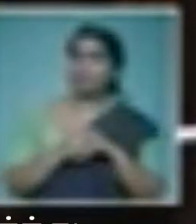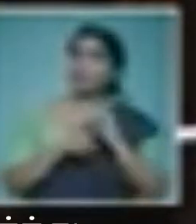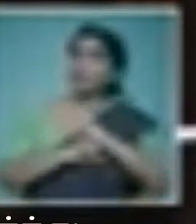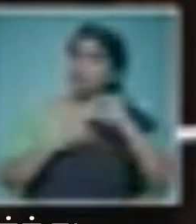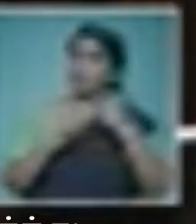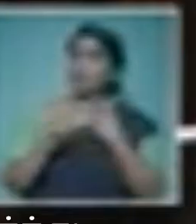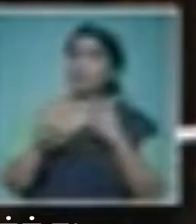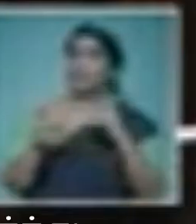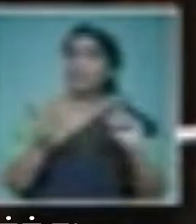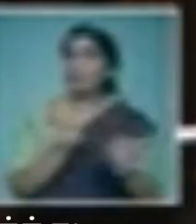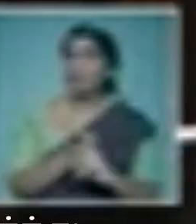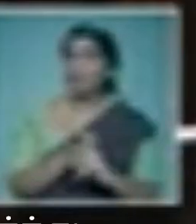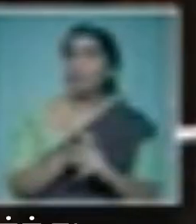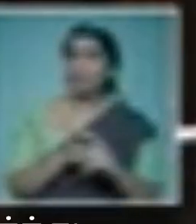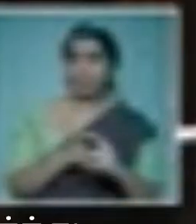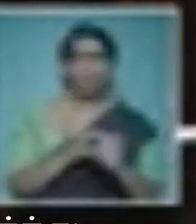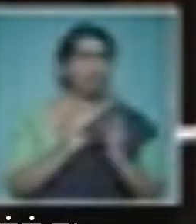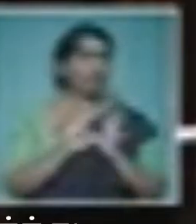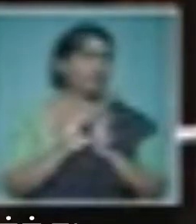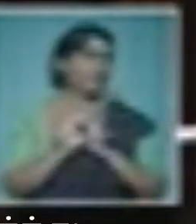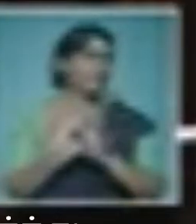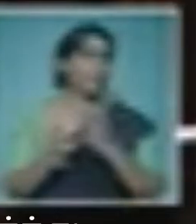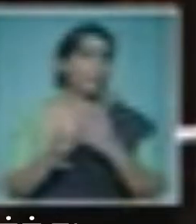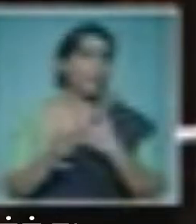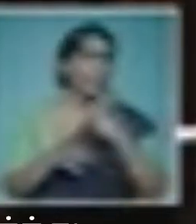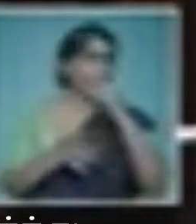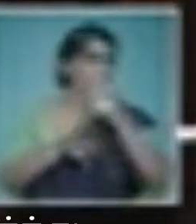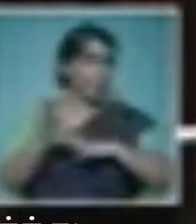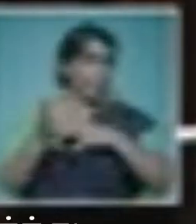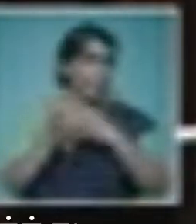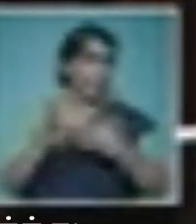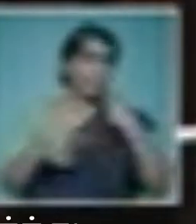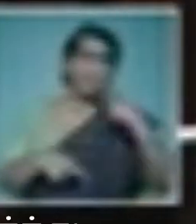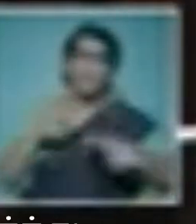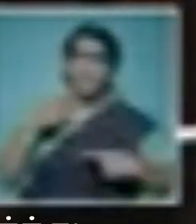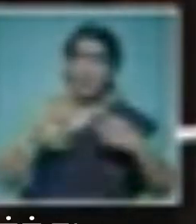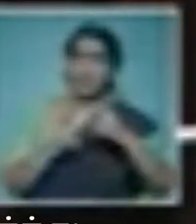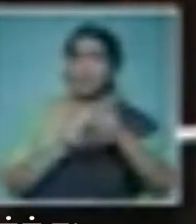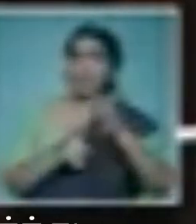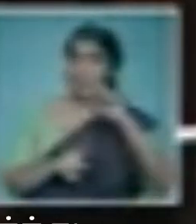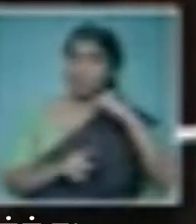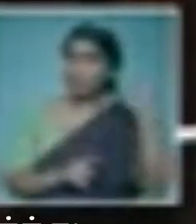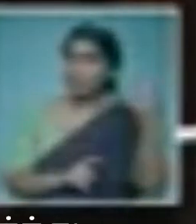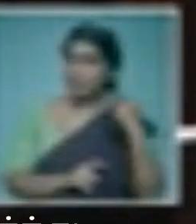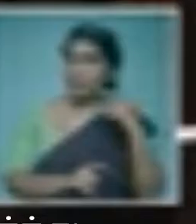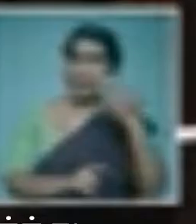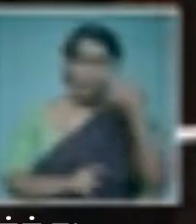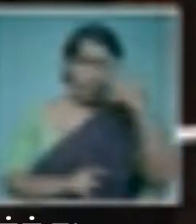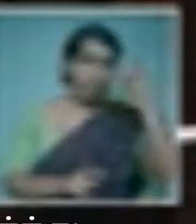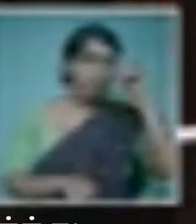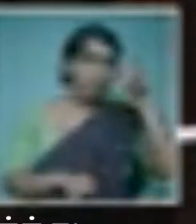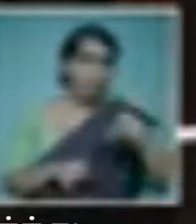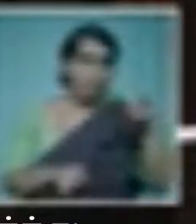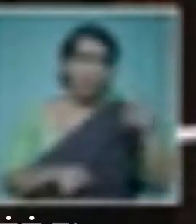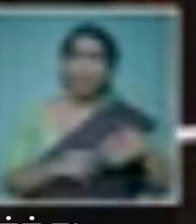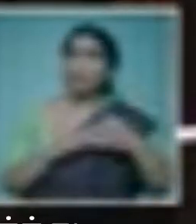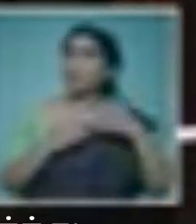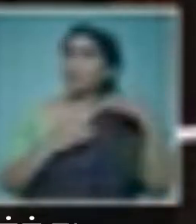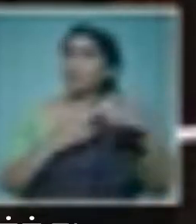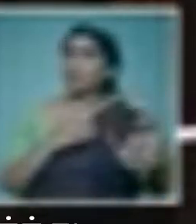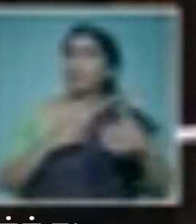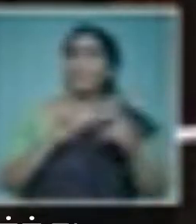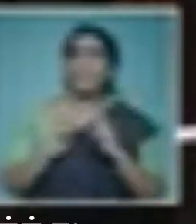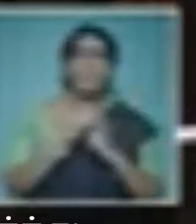இந்த விவாதத்திலே இந்த வரவு செலவு திட்டம் அன்று ஜனாதிபதியினுடைய உரையிலே தமிழ் மக்களுடைய நிரந்தர அரசியல் தீர்வை வழங்குவதை பற்றியோ இல்லாட்டி